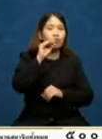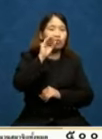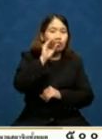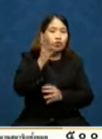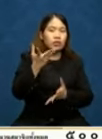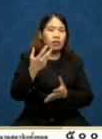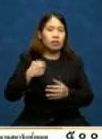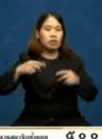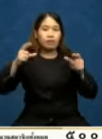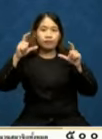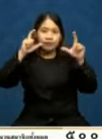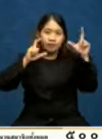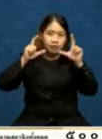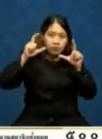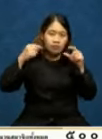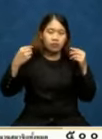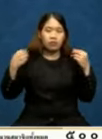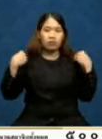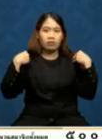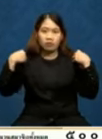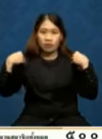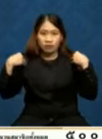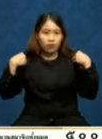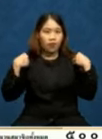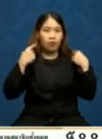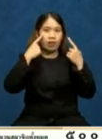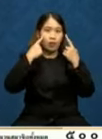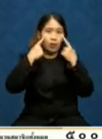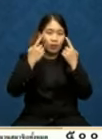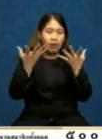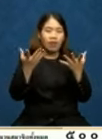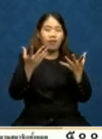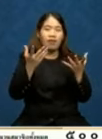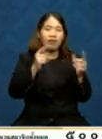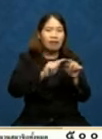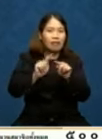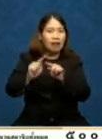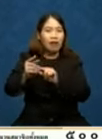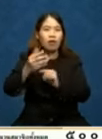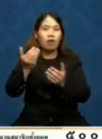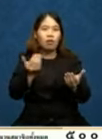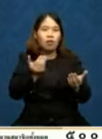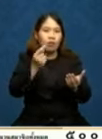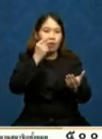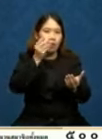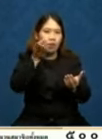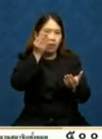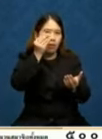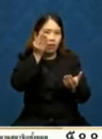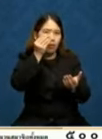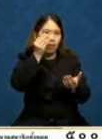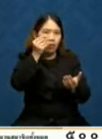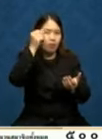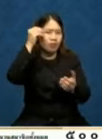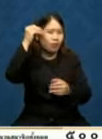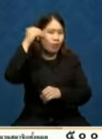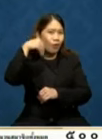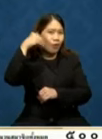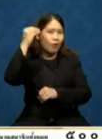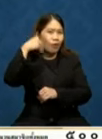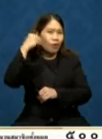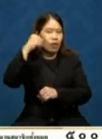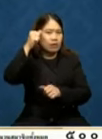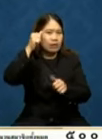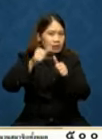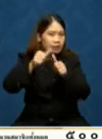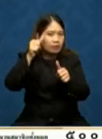ใช้กำลังหรือแม้กระทั่งสีหน้าและแววตาเมื่อเจอซ้ำๆสมองของเด็กก็จะไวกว่าความเครียดเด็กคน